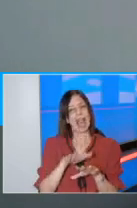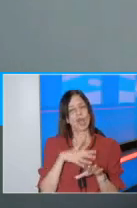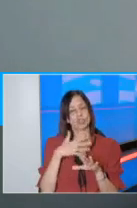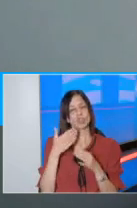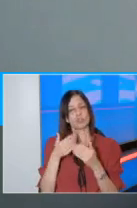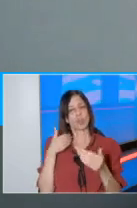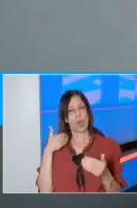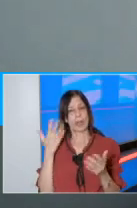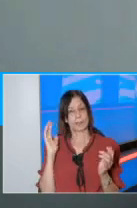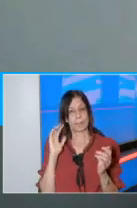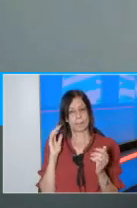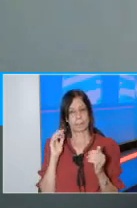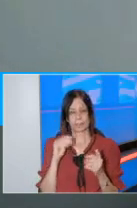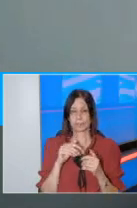מרוחקים.